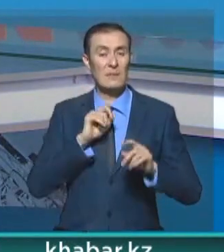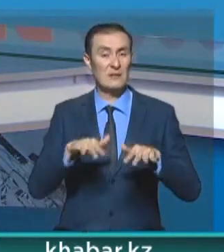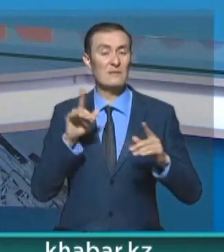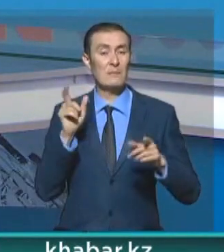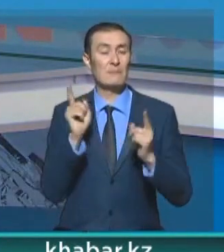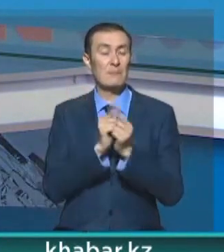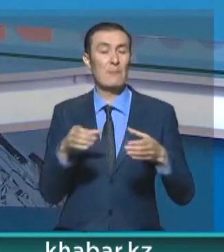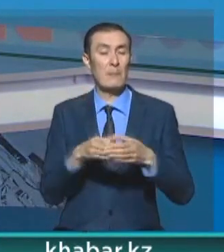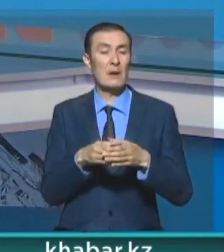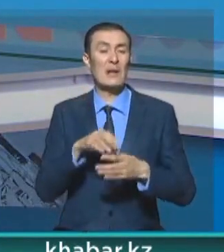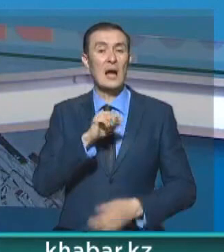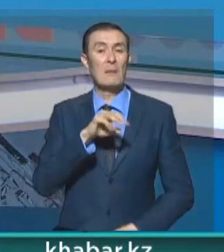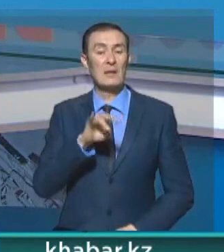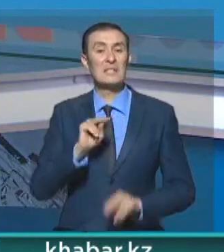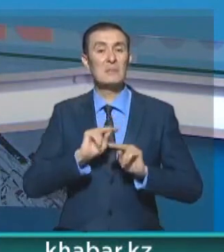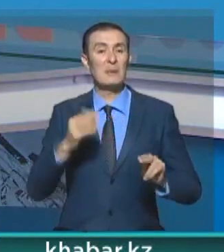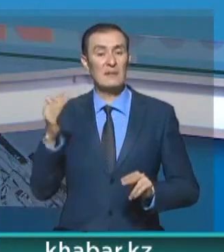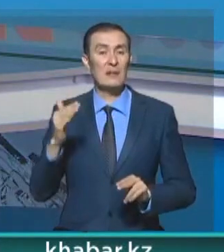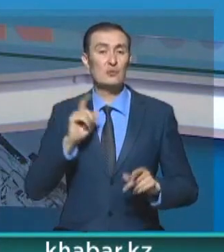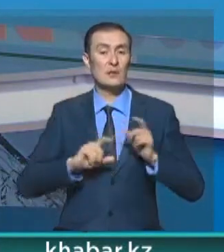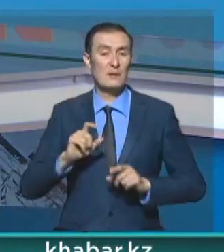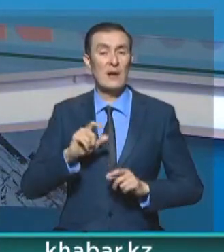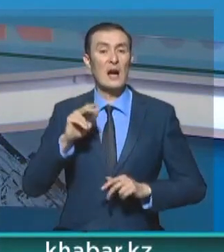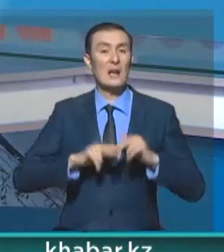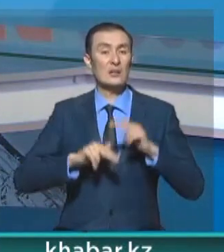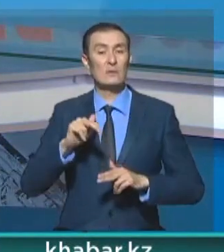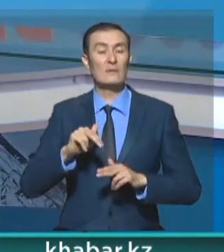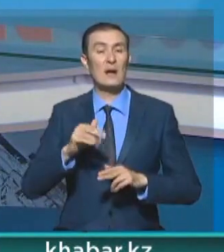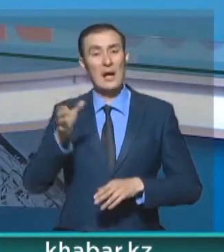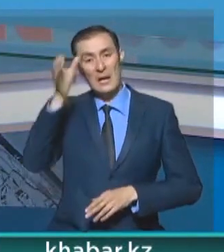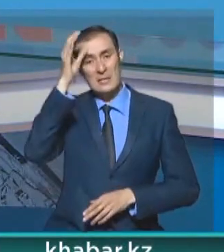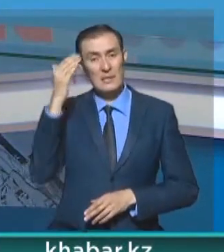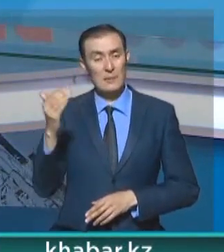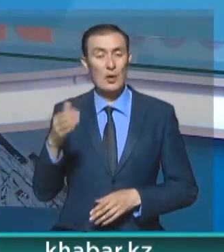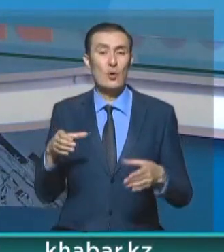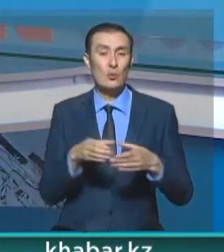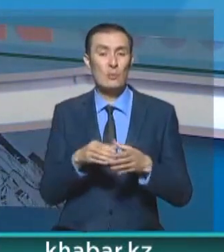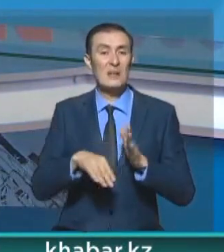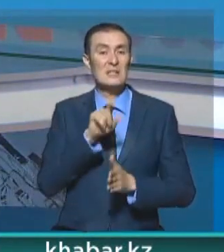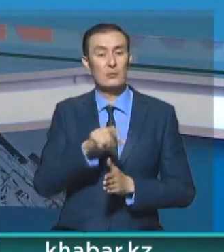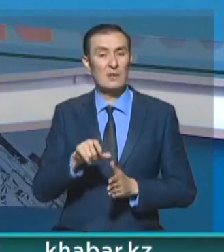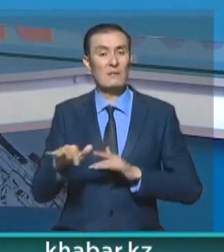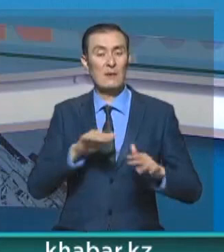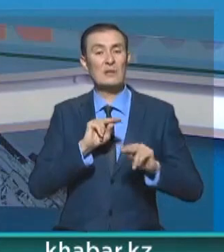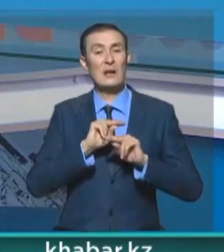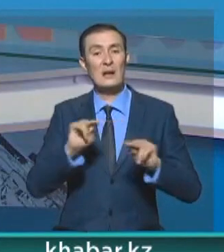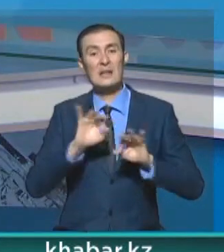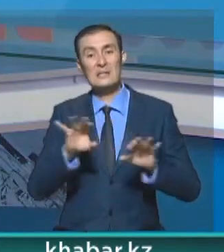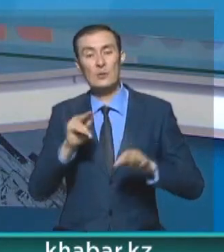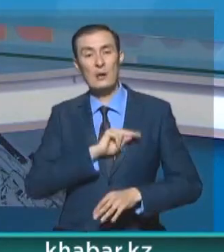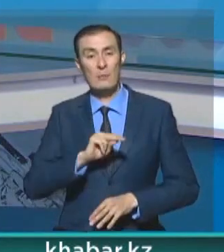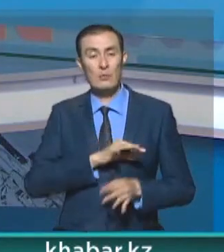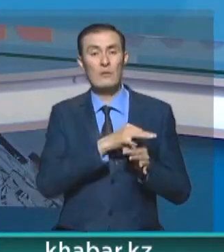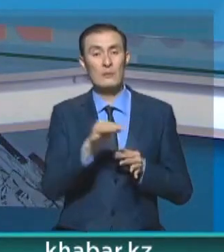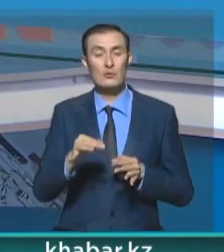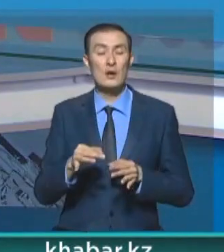членов партии Аманат с преподавателями и студентами архитектурно-строительной академии. Группа парламентариев проводит разъяснительную работу в